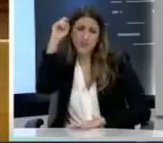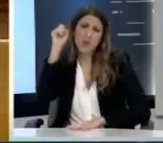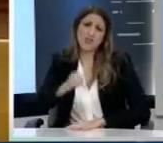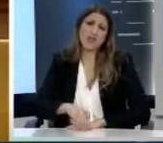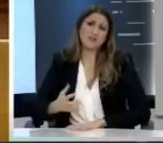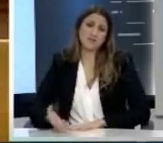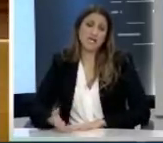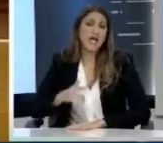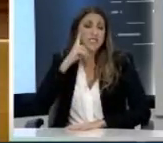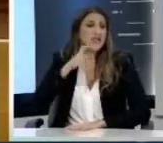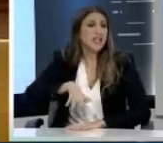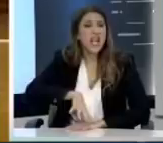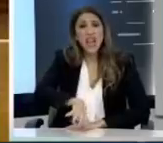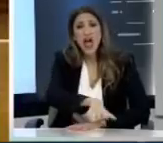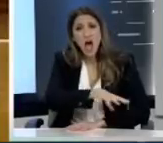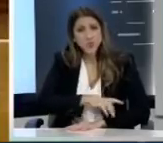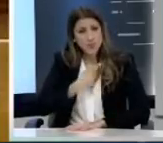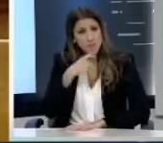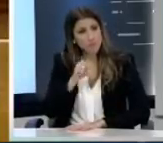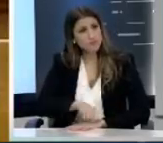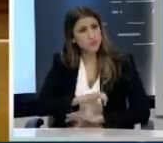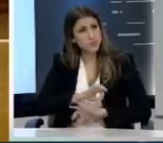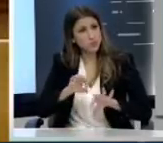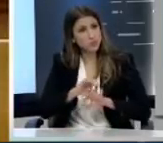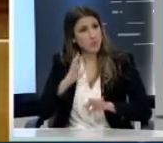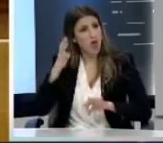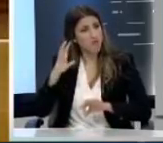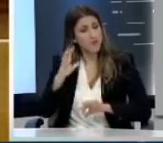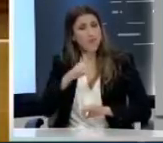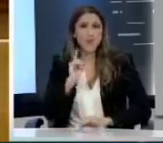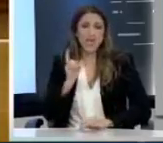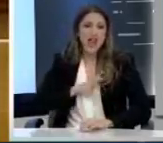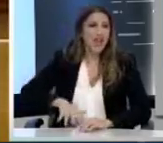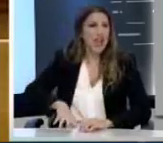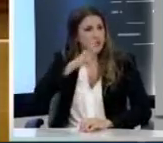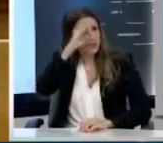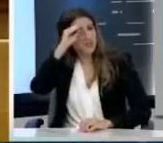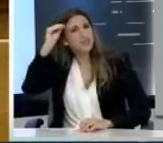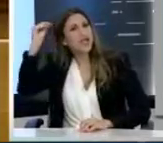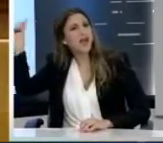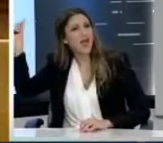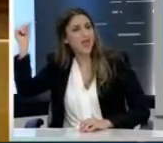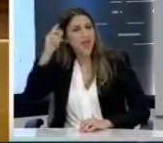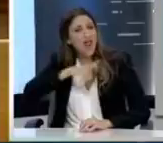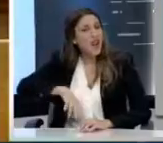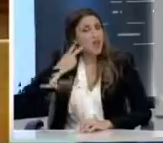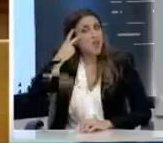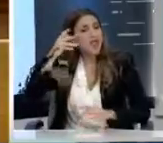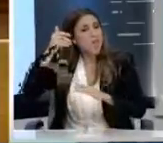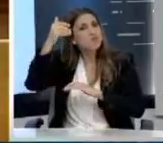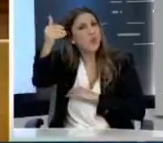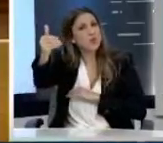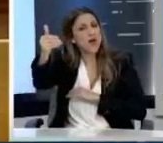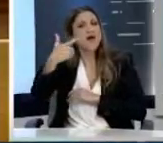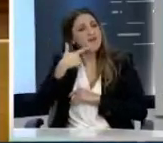κάτι. Ο λαός δεν θα μας πενέψει γι' αυτό. Ο λαός ξεχνάει και κοιτάει μπροστά. Και γι' αυτό είναι σημαντικό το